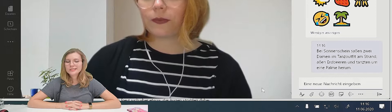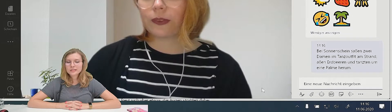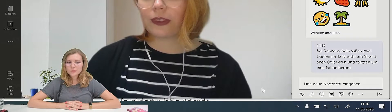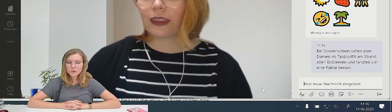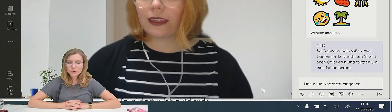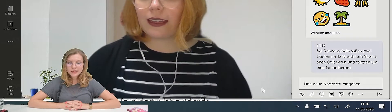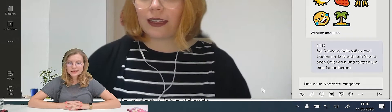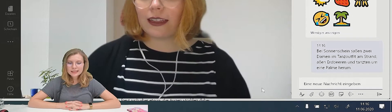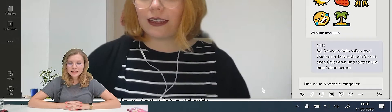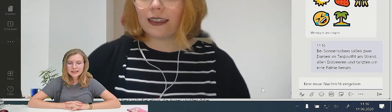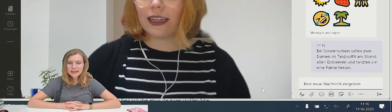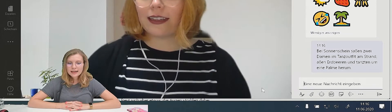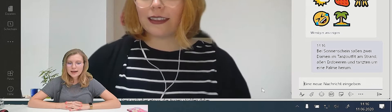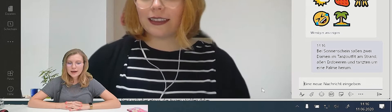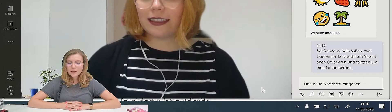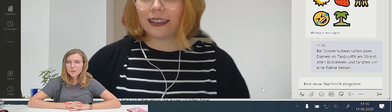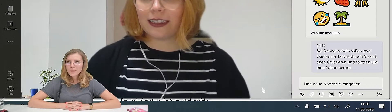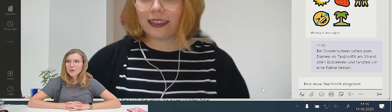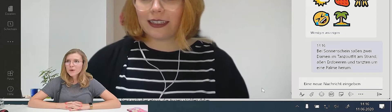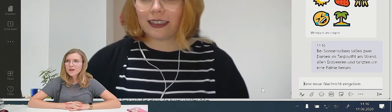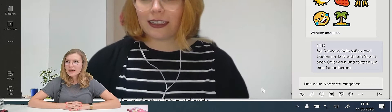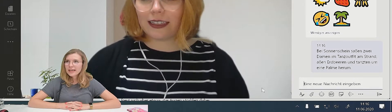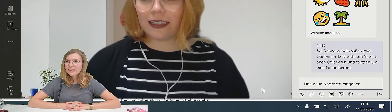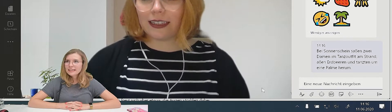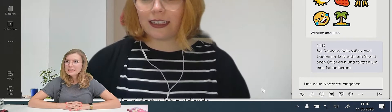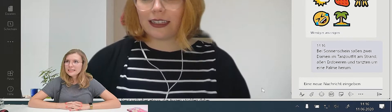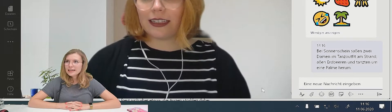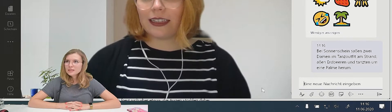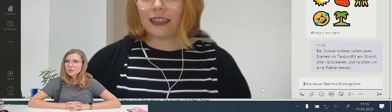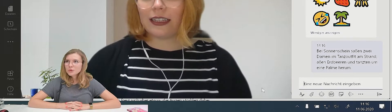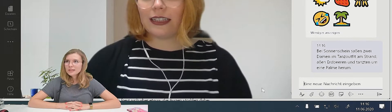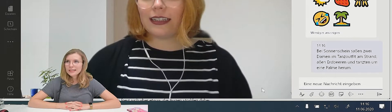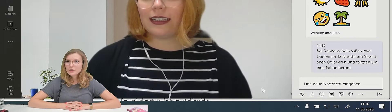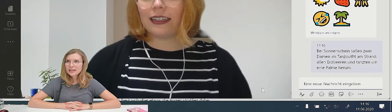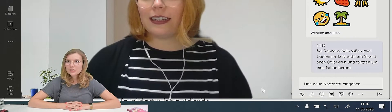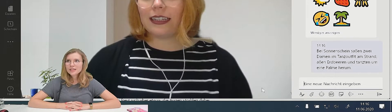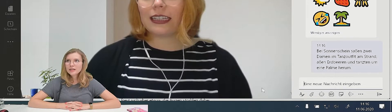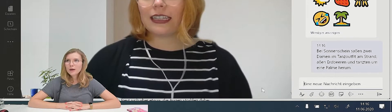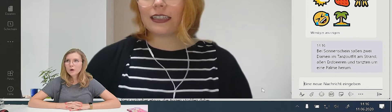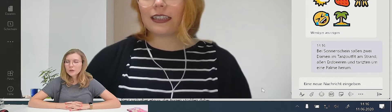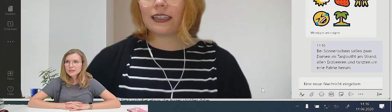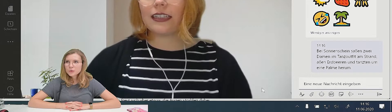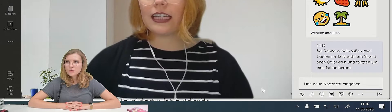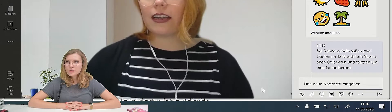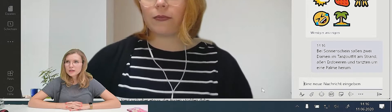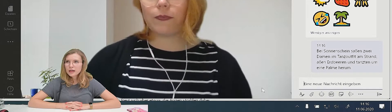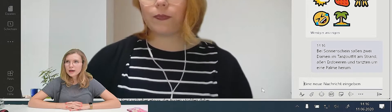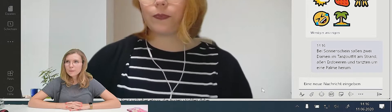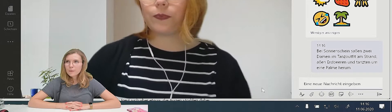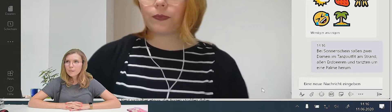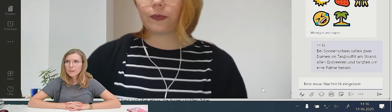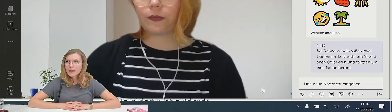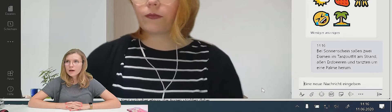dass man sich das in Ruhe durchlesen kann. Ja. Okay, das ist die erste Methode, geht total schnell, braucht nicht so